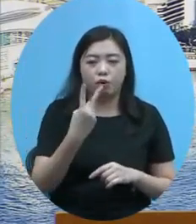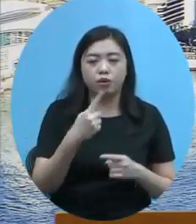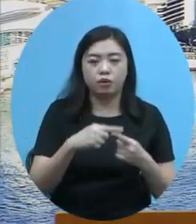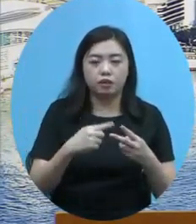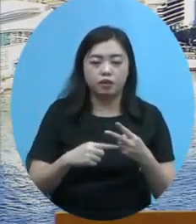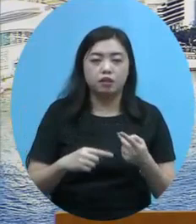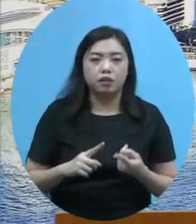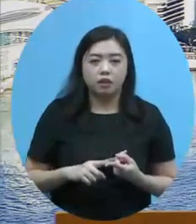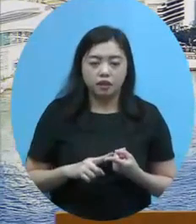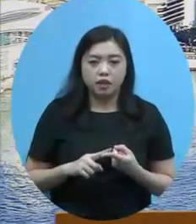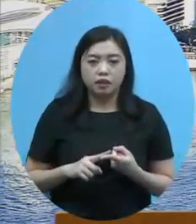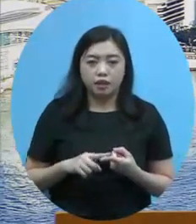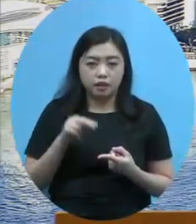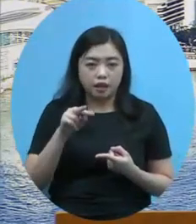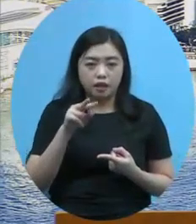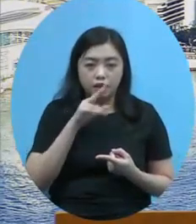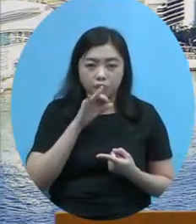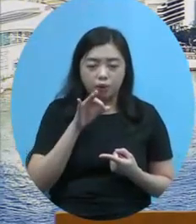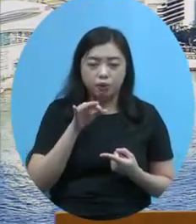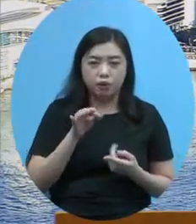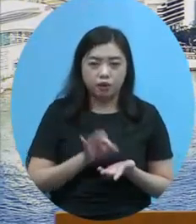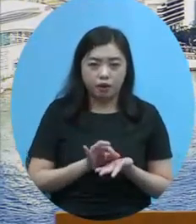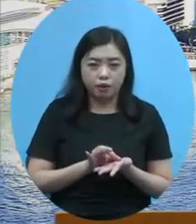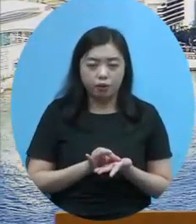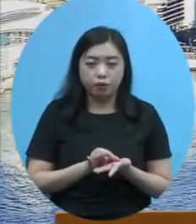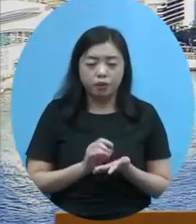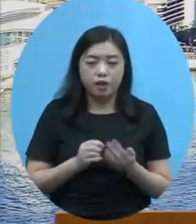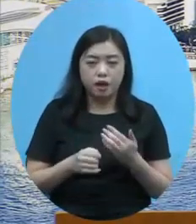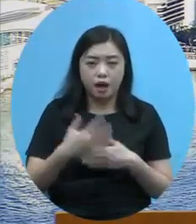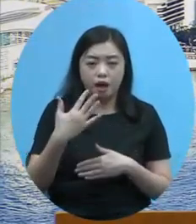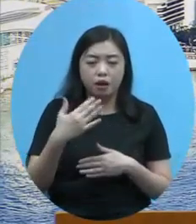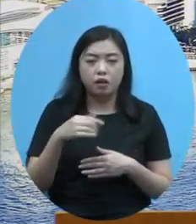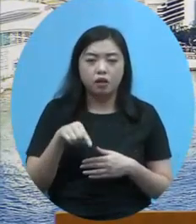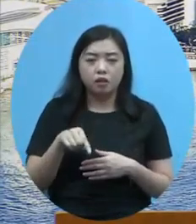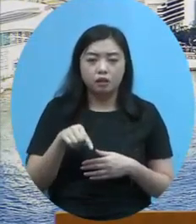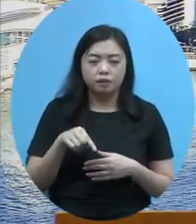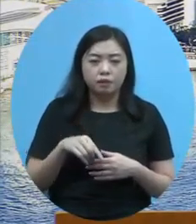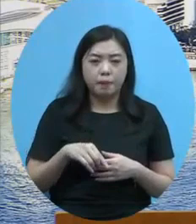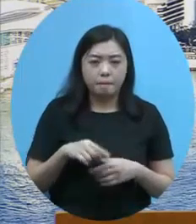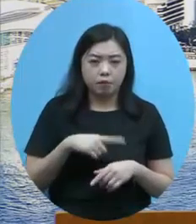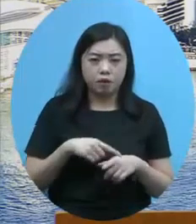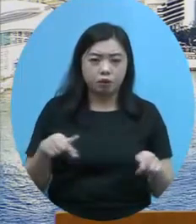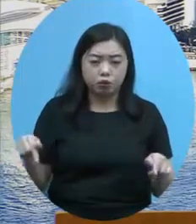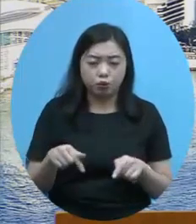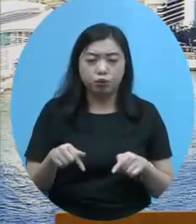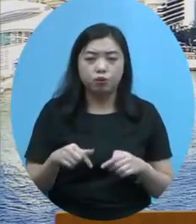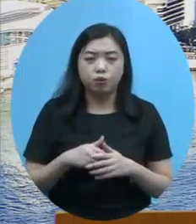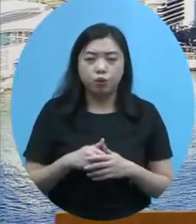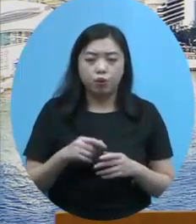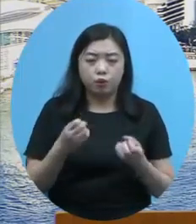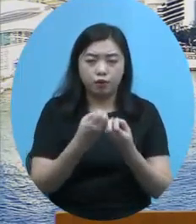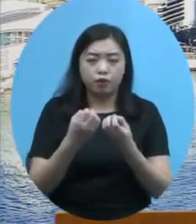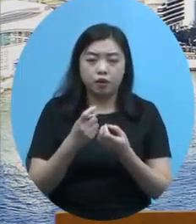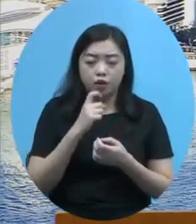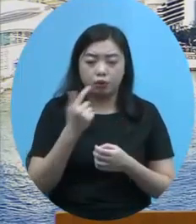一就是看回會不會有一些地區或者有些大廈呢，它是在短時間出現比較多